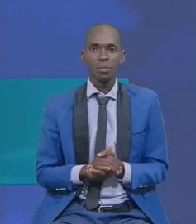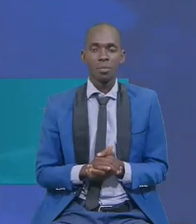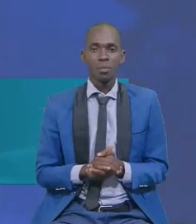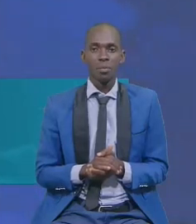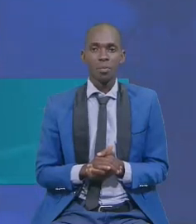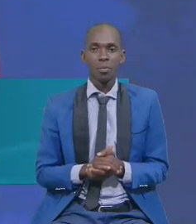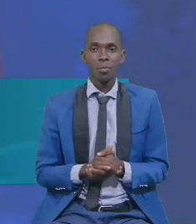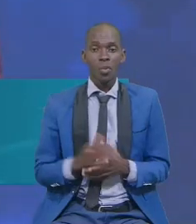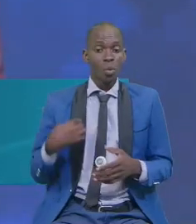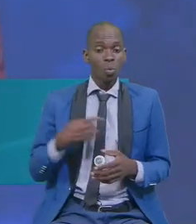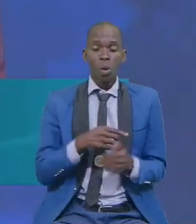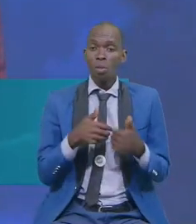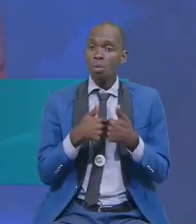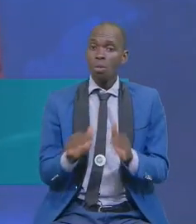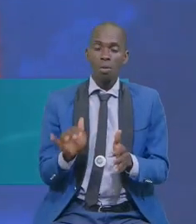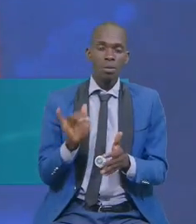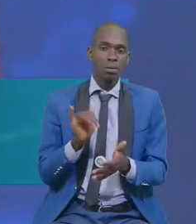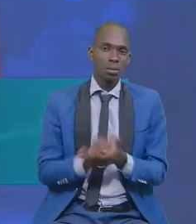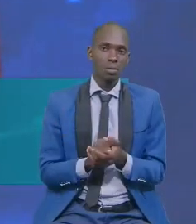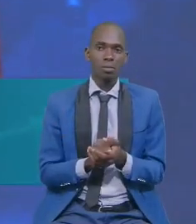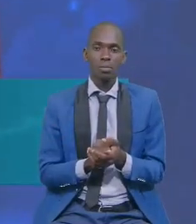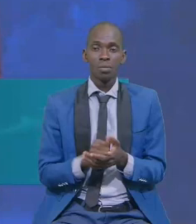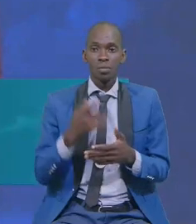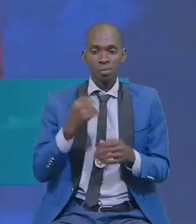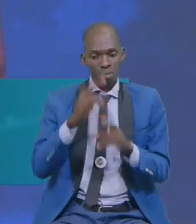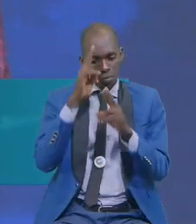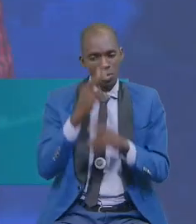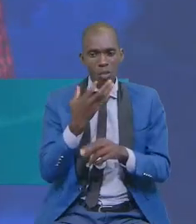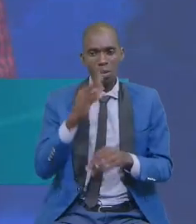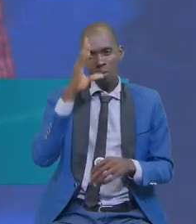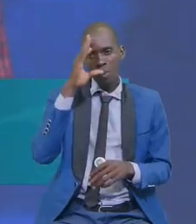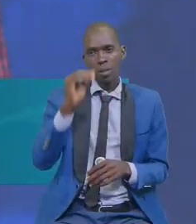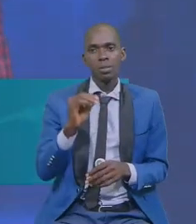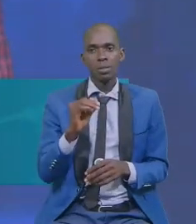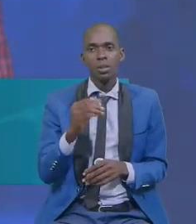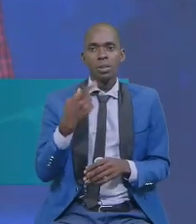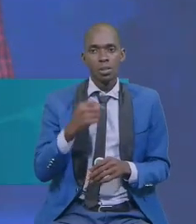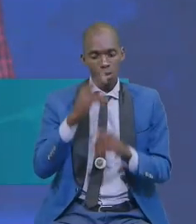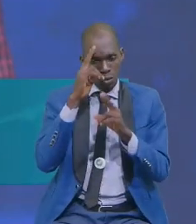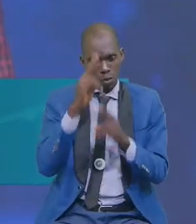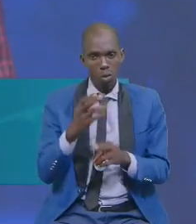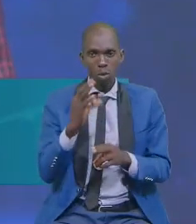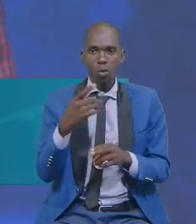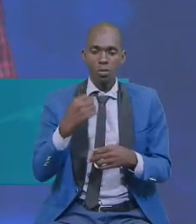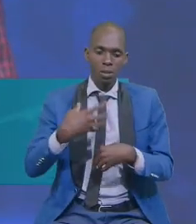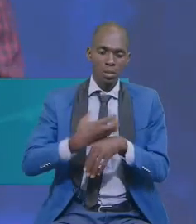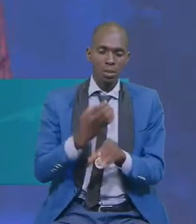Nous avons perdu cela. La dignité de l'homme, la dignité de l'homme